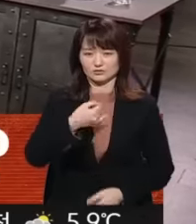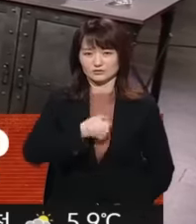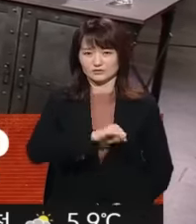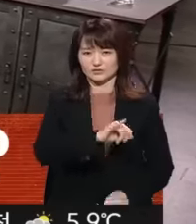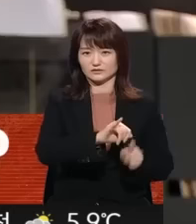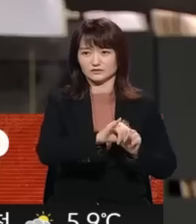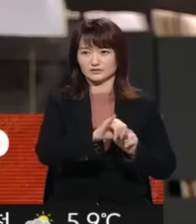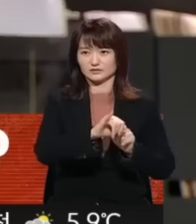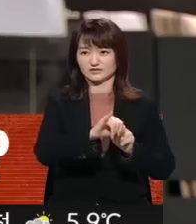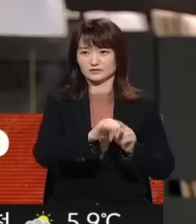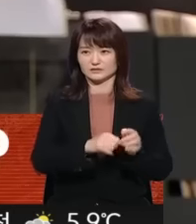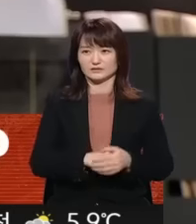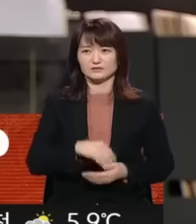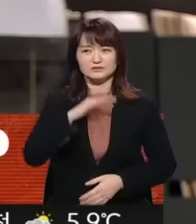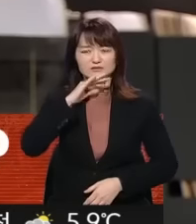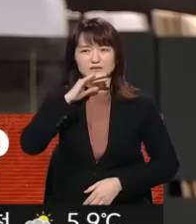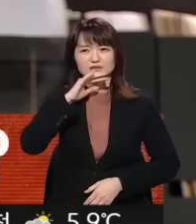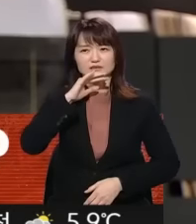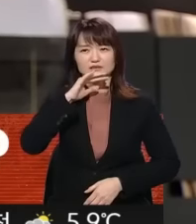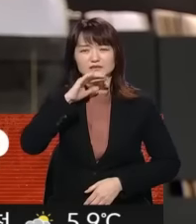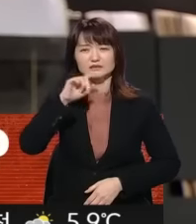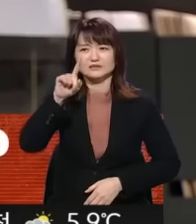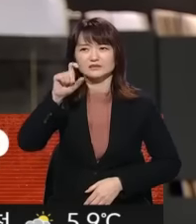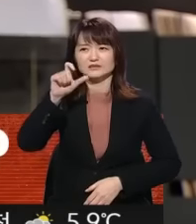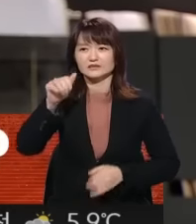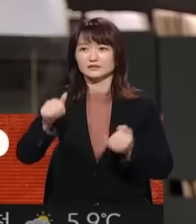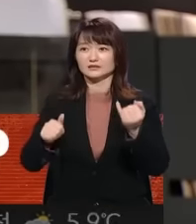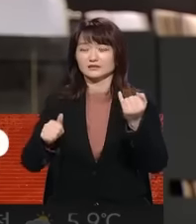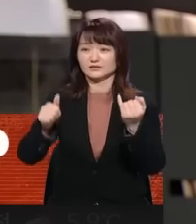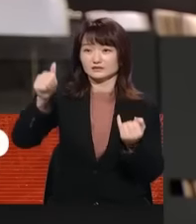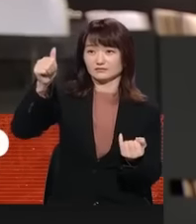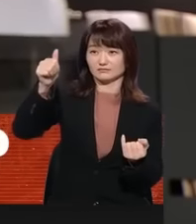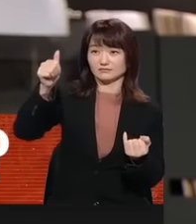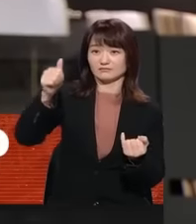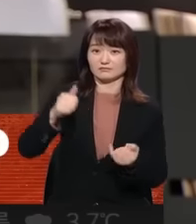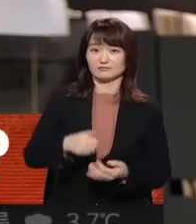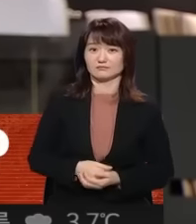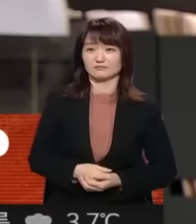15 가장 많은 사람과 아무리 사랑한다 할 사람